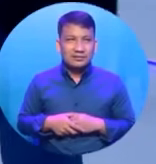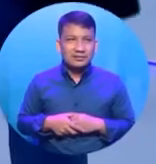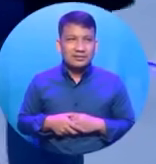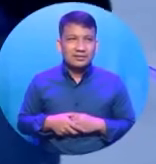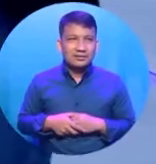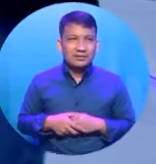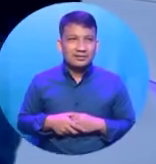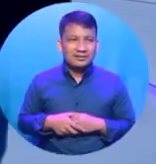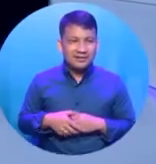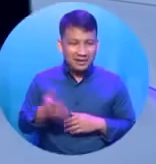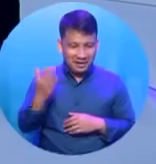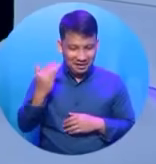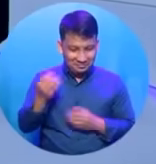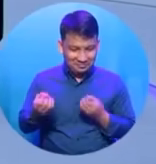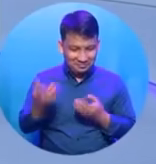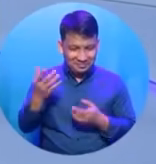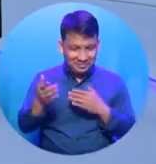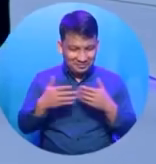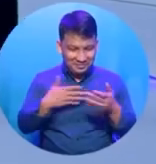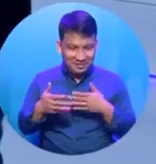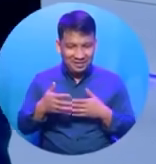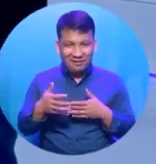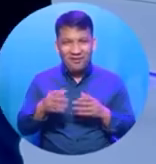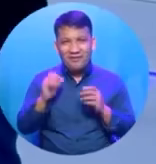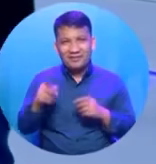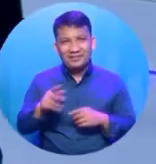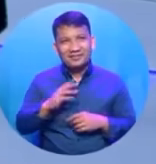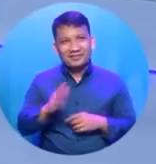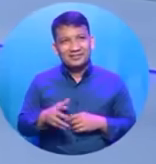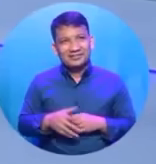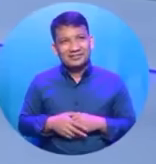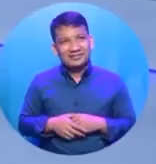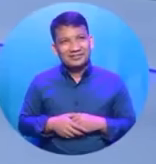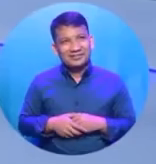No, no, no, no. Ah, ganon.